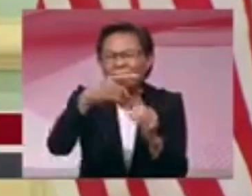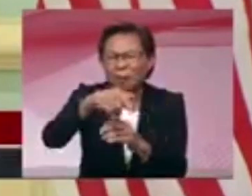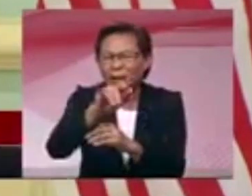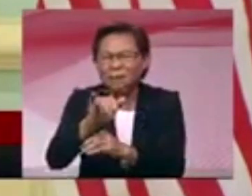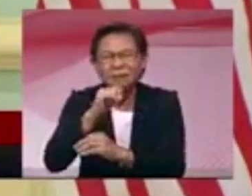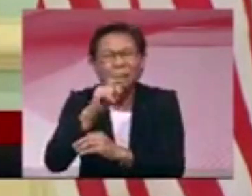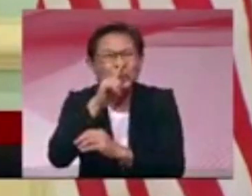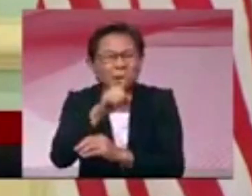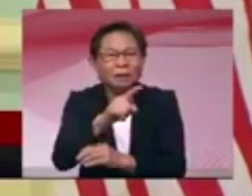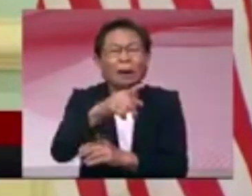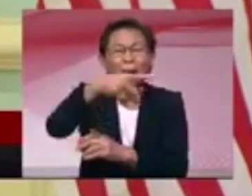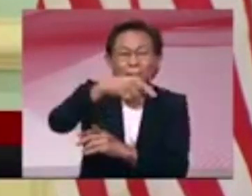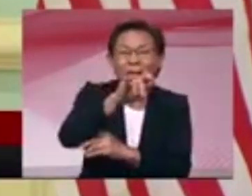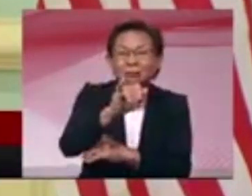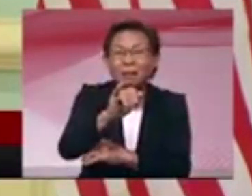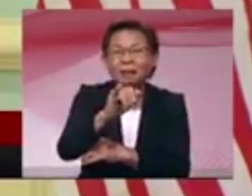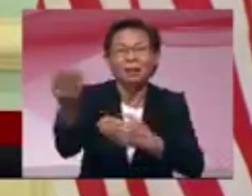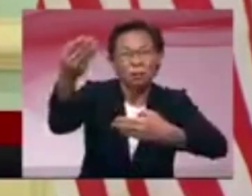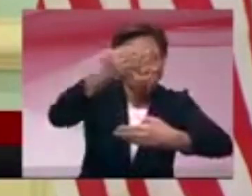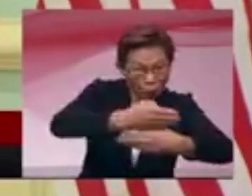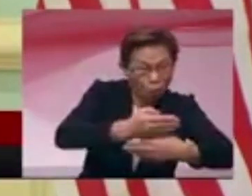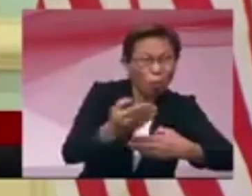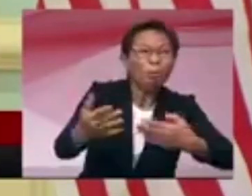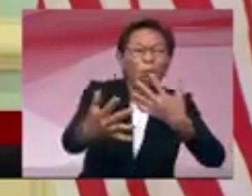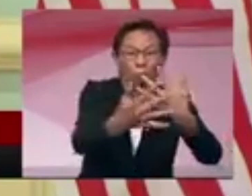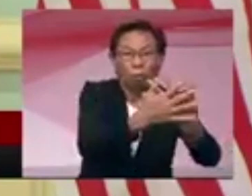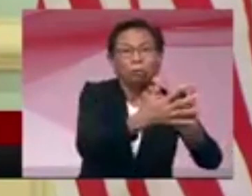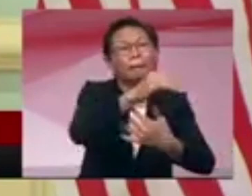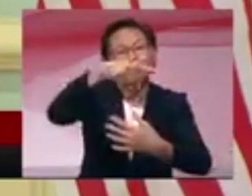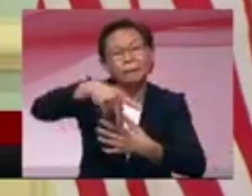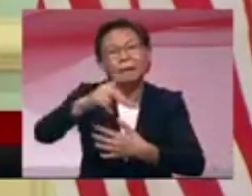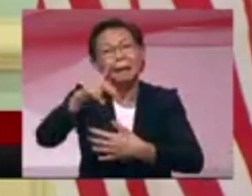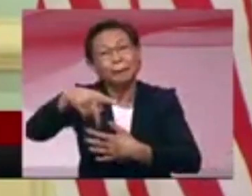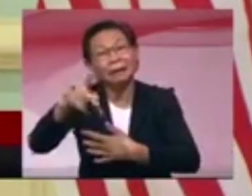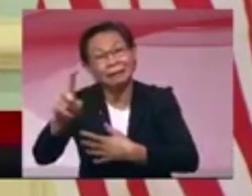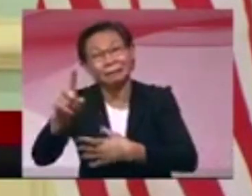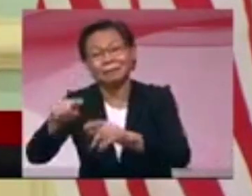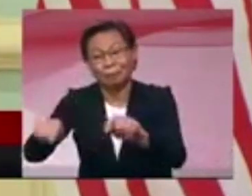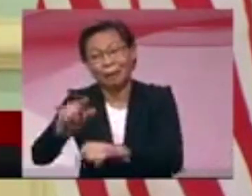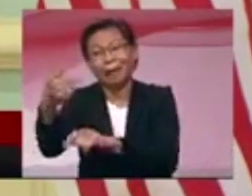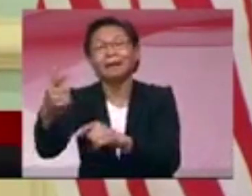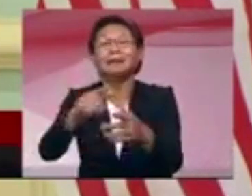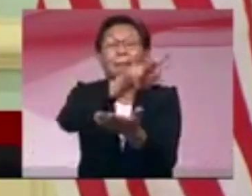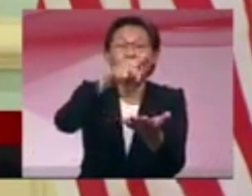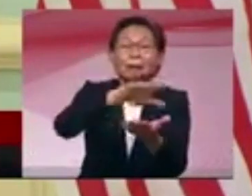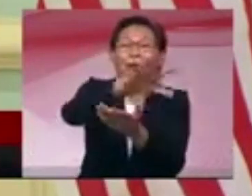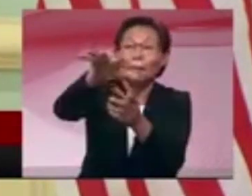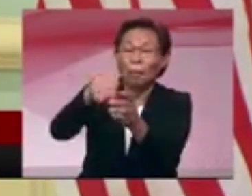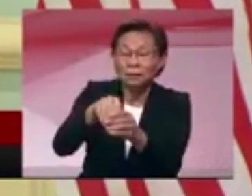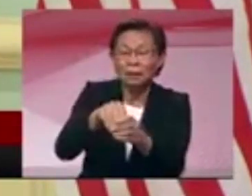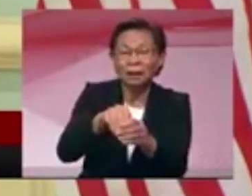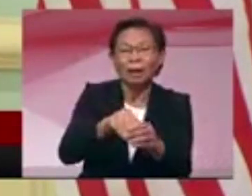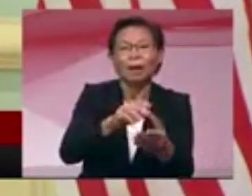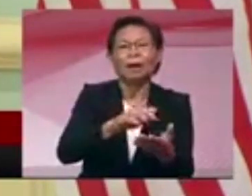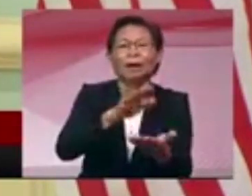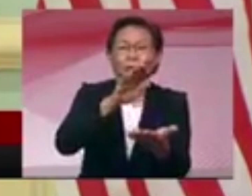bukan setakat parti yang dikurung, malah PKPD di kawasan lain, termasuk di pusat tahfiz, di